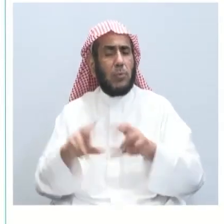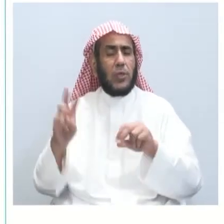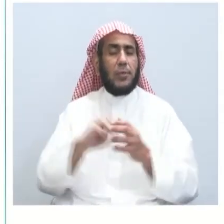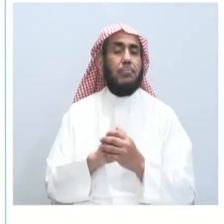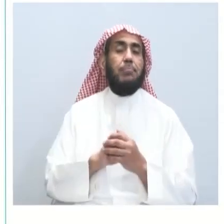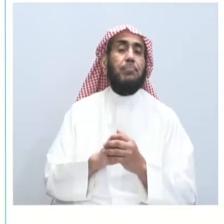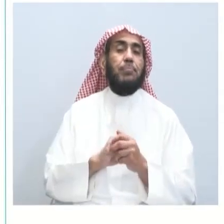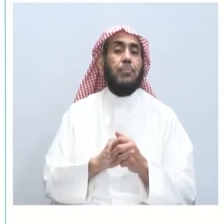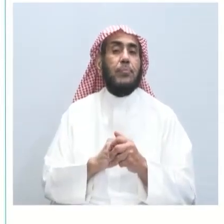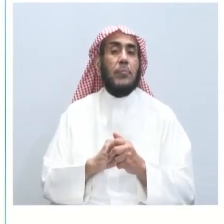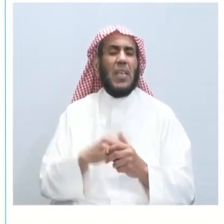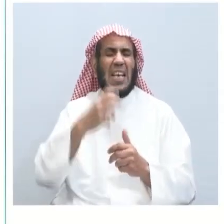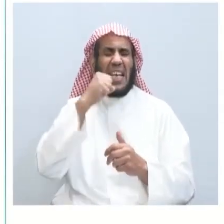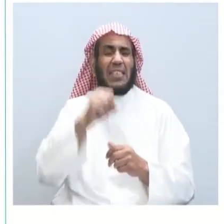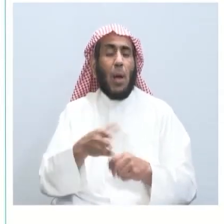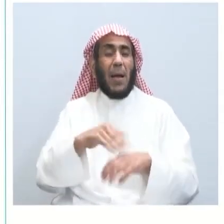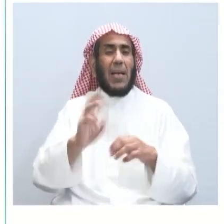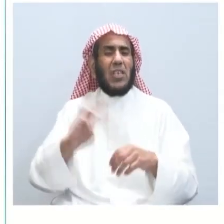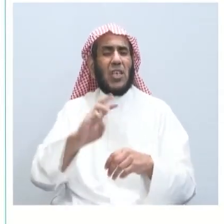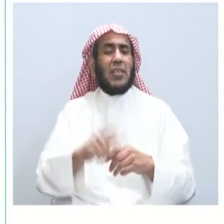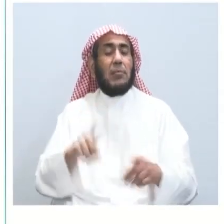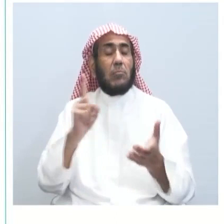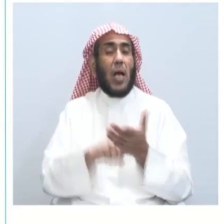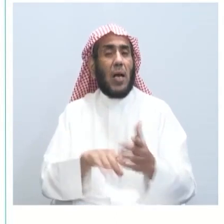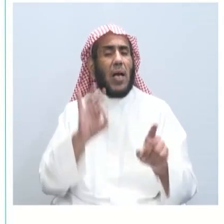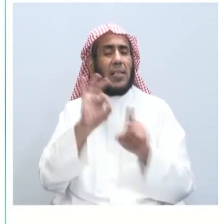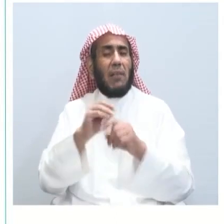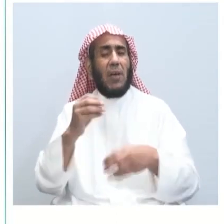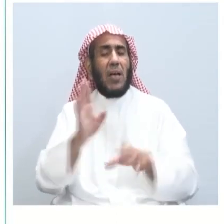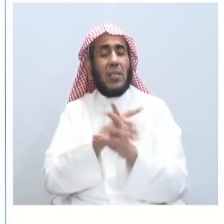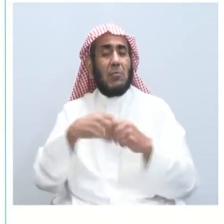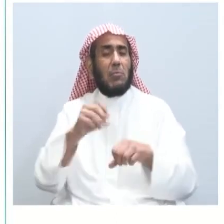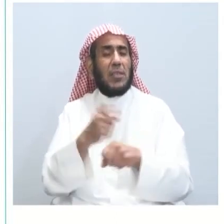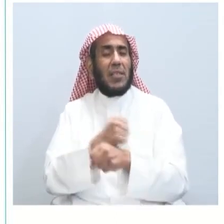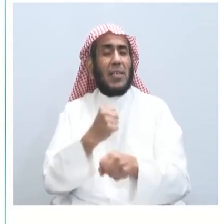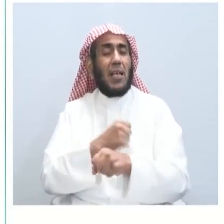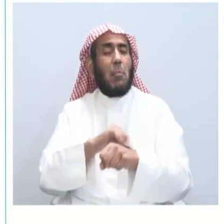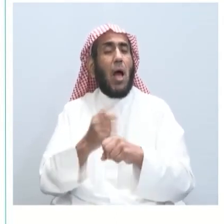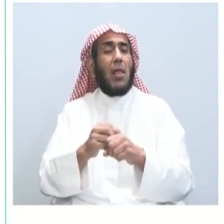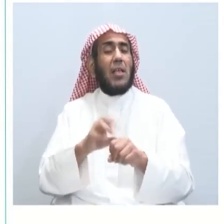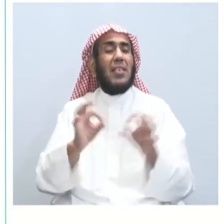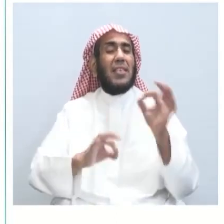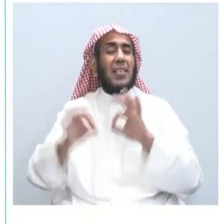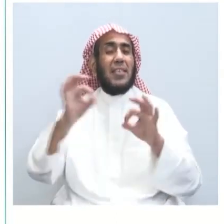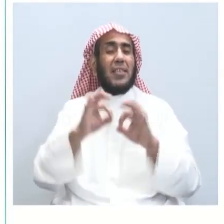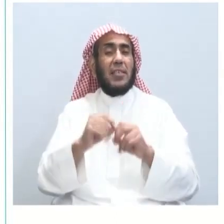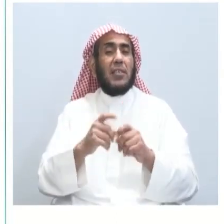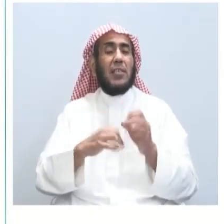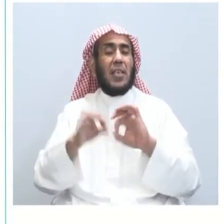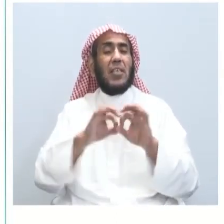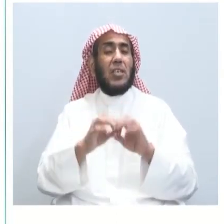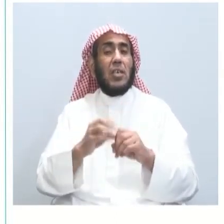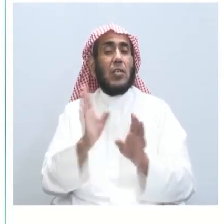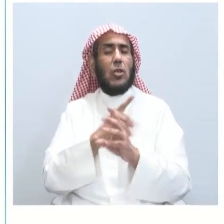منافسه يصعب على الشركات تحقيق اهدافها التسويقيه عندما تستخدم هذه الاستراتيجيه وهي استراتيجيه